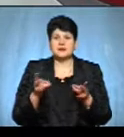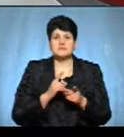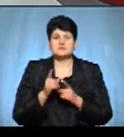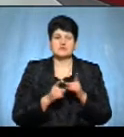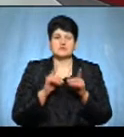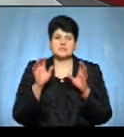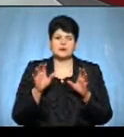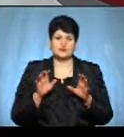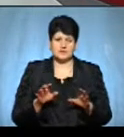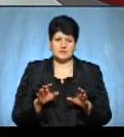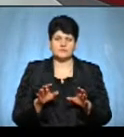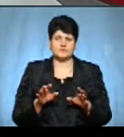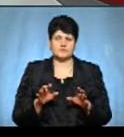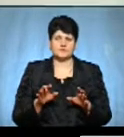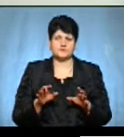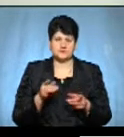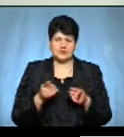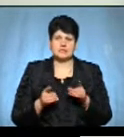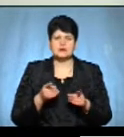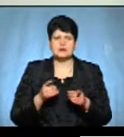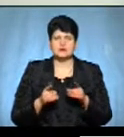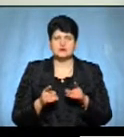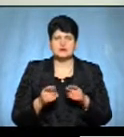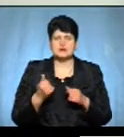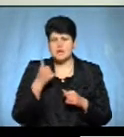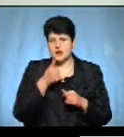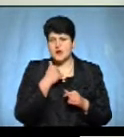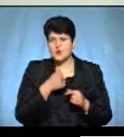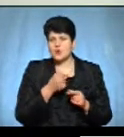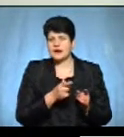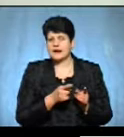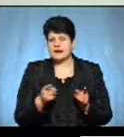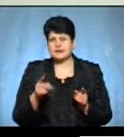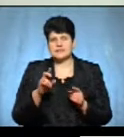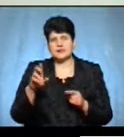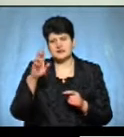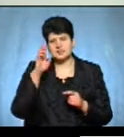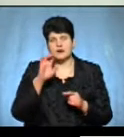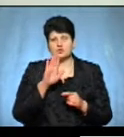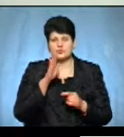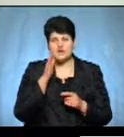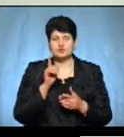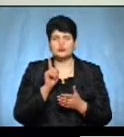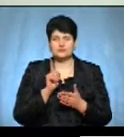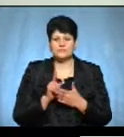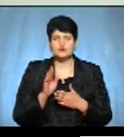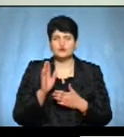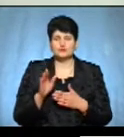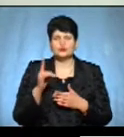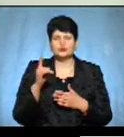змінити законодавство, дійсно, і за роки, наприклад, за держзраду і за подібні вчинки мають